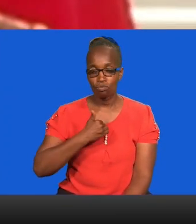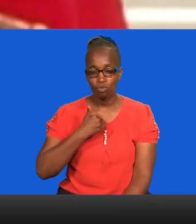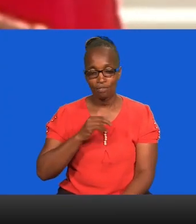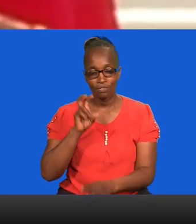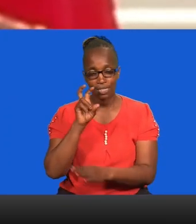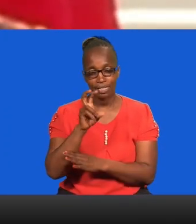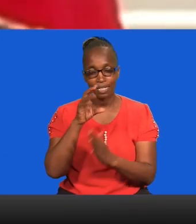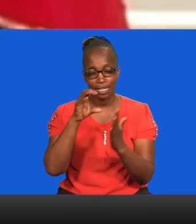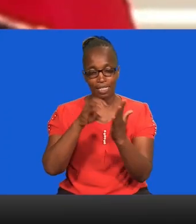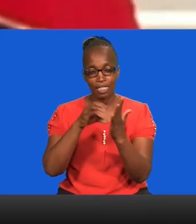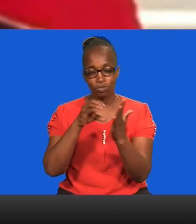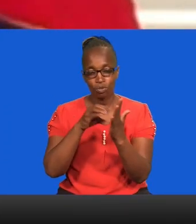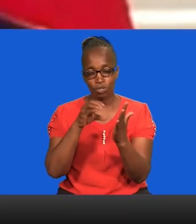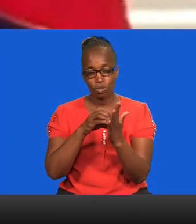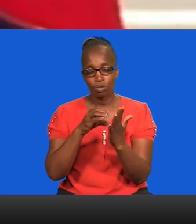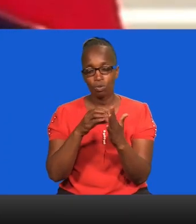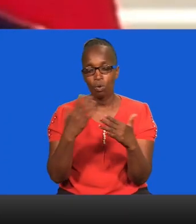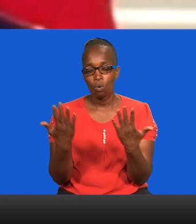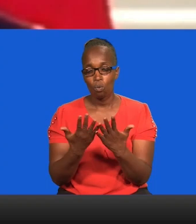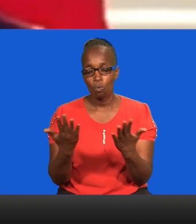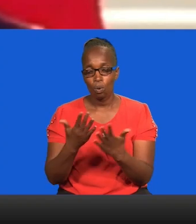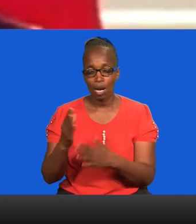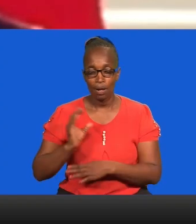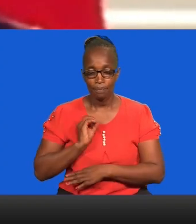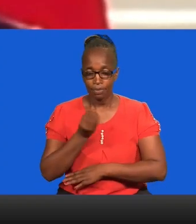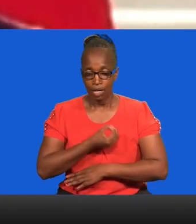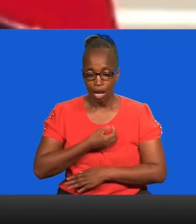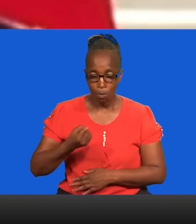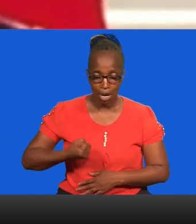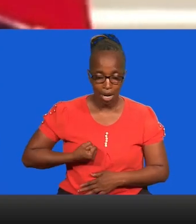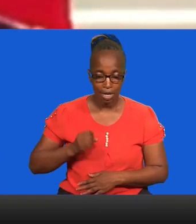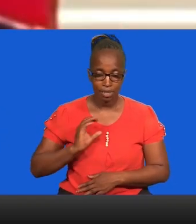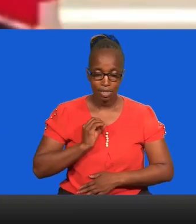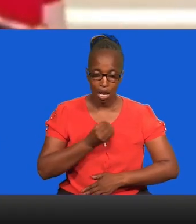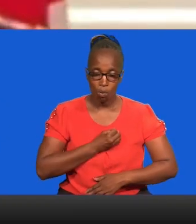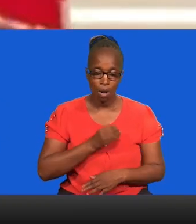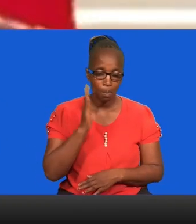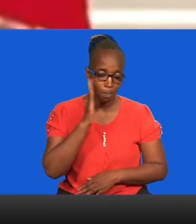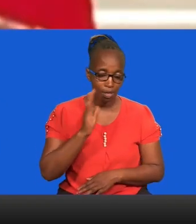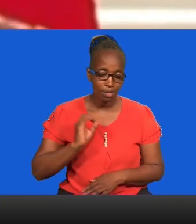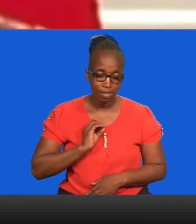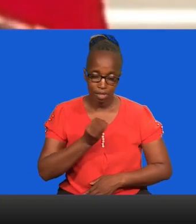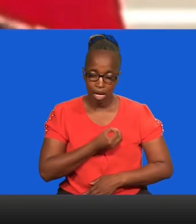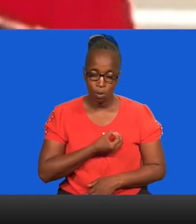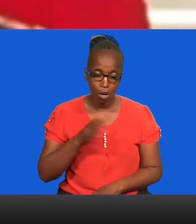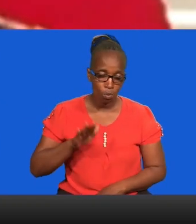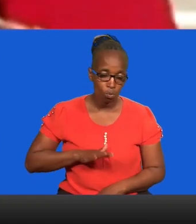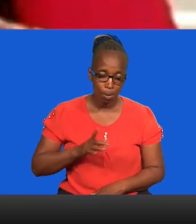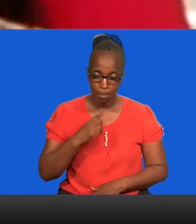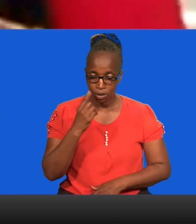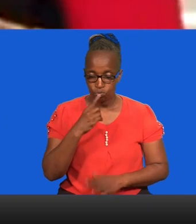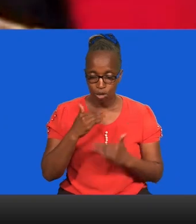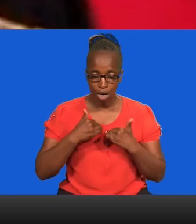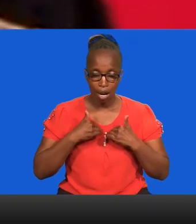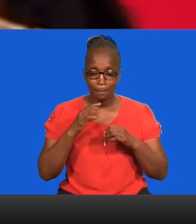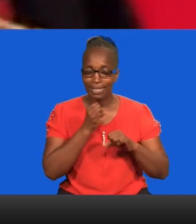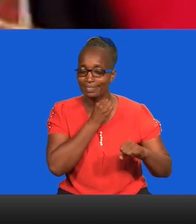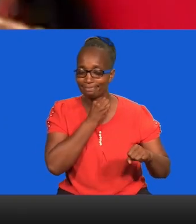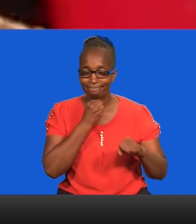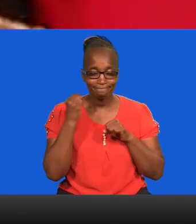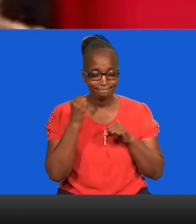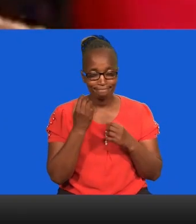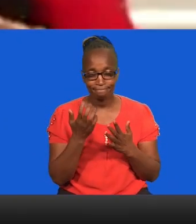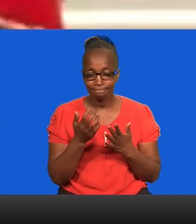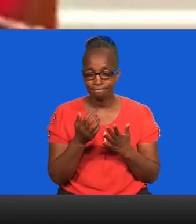incidences of our girls, our mothers, our women who have been murdered in